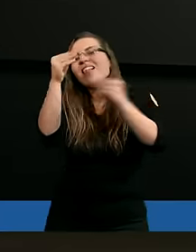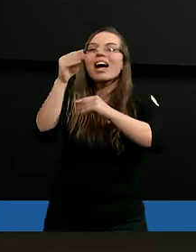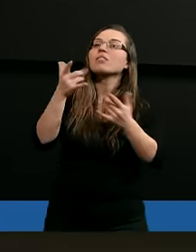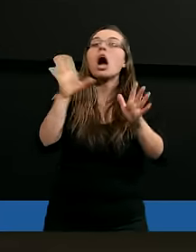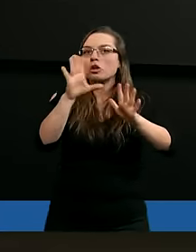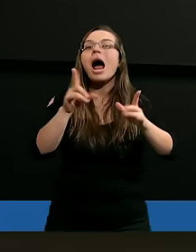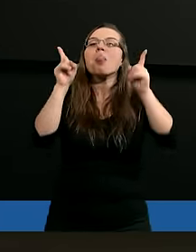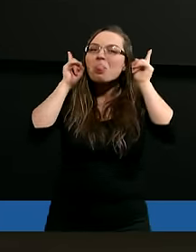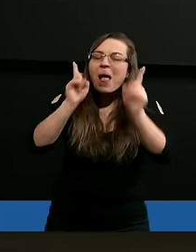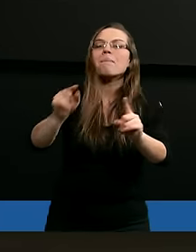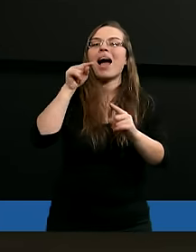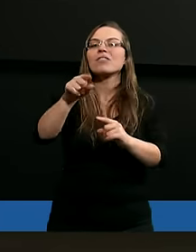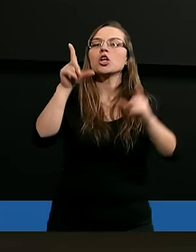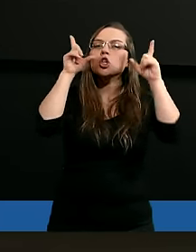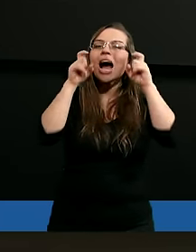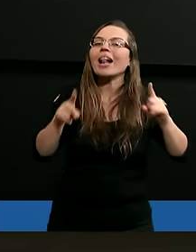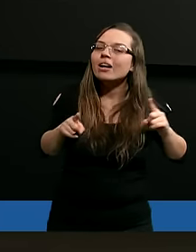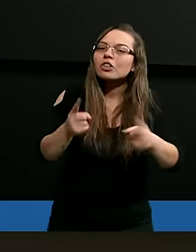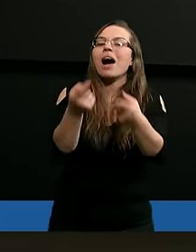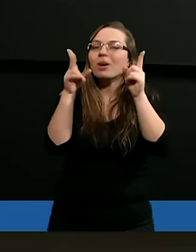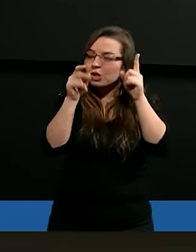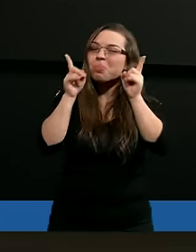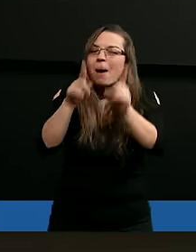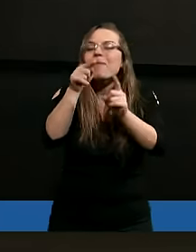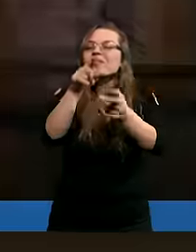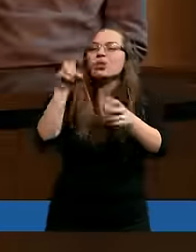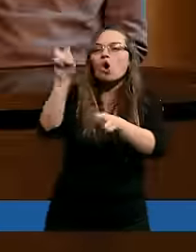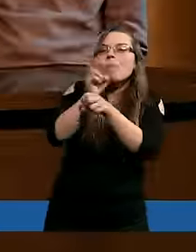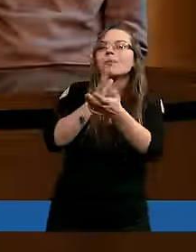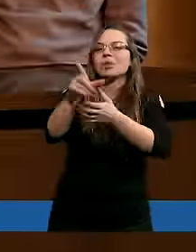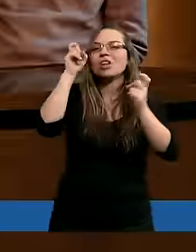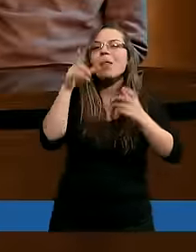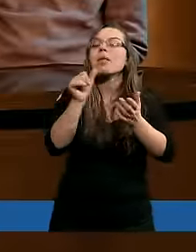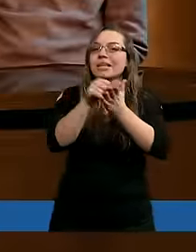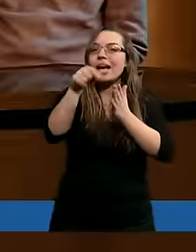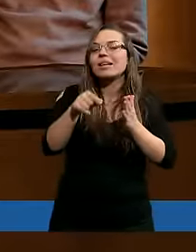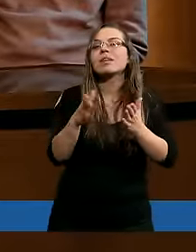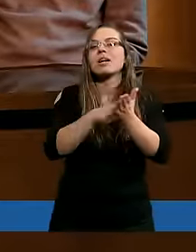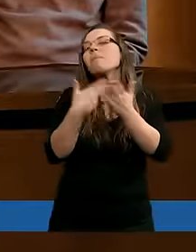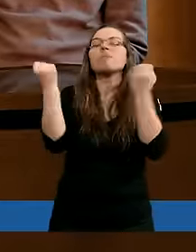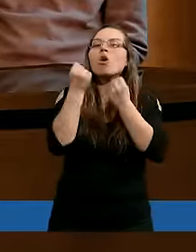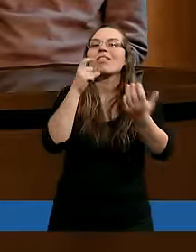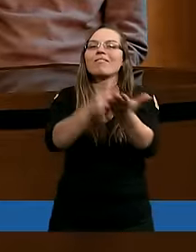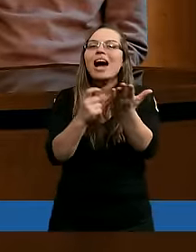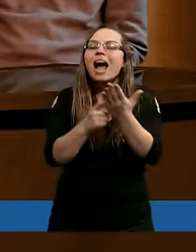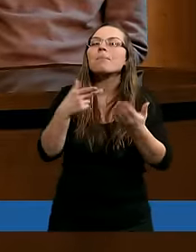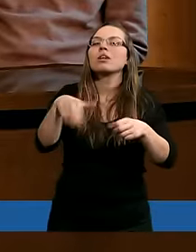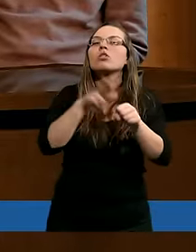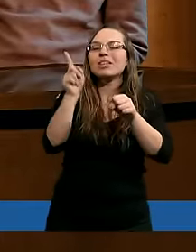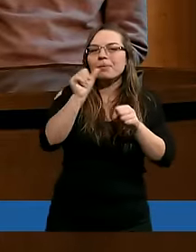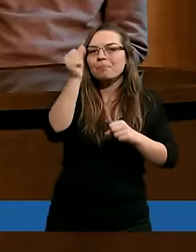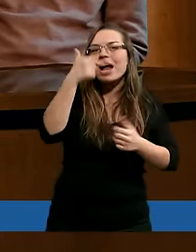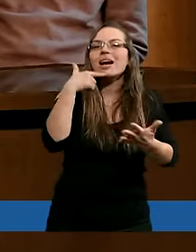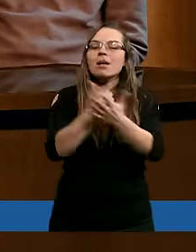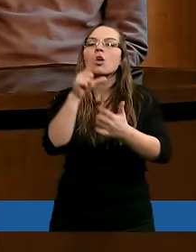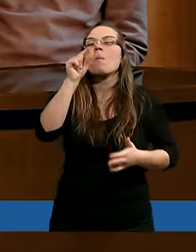ale że on naprawdę jest rzeczywisty? Dla mnie takim najmocniejszym fragmentem jest fragment z